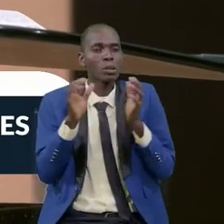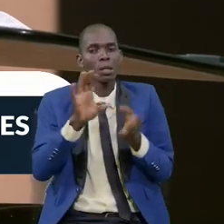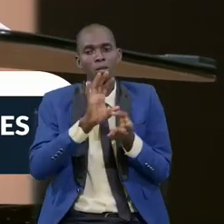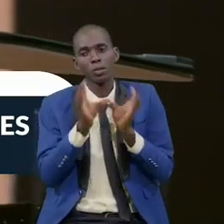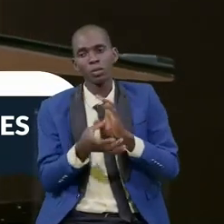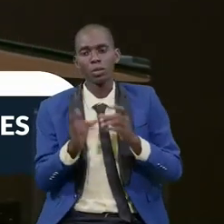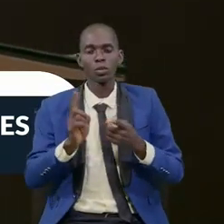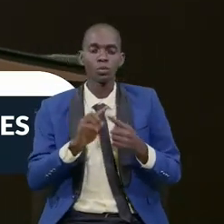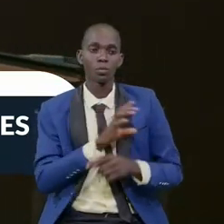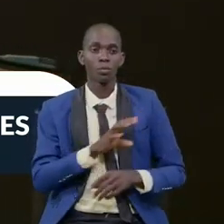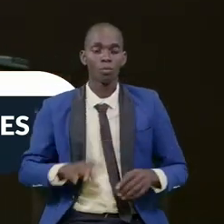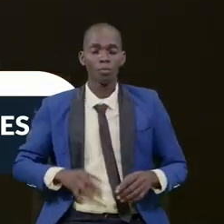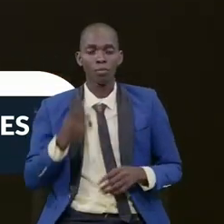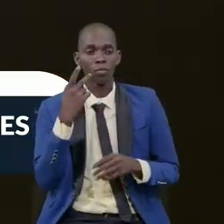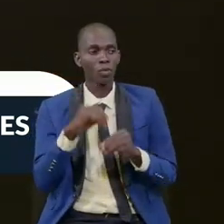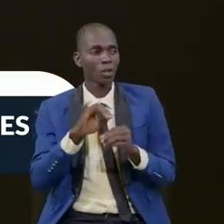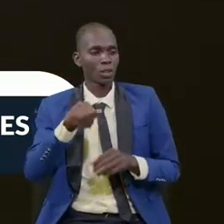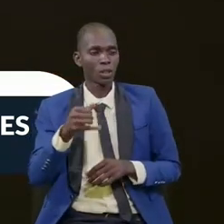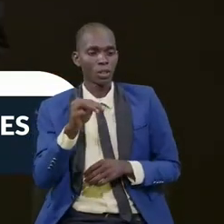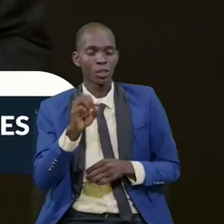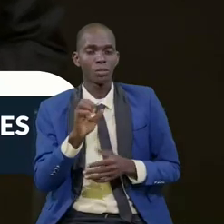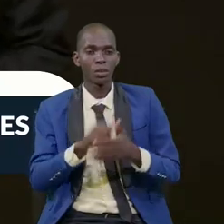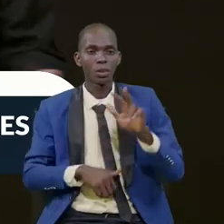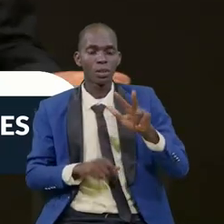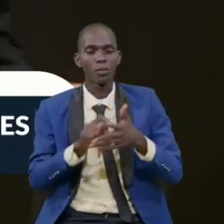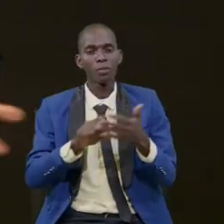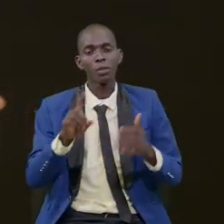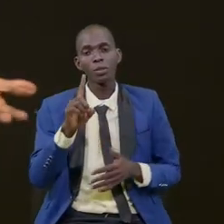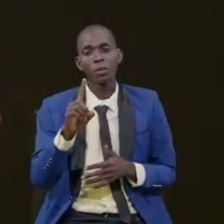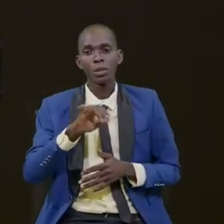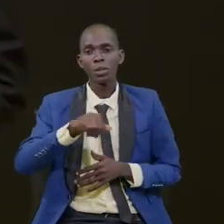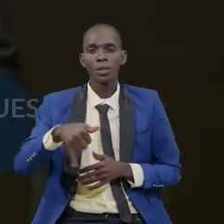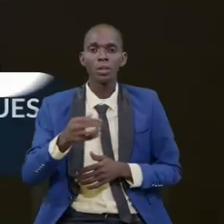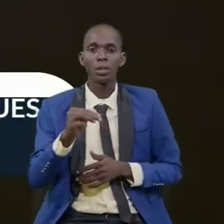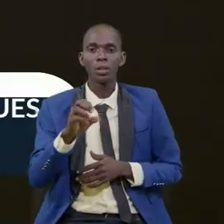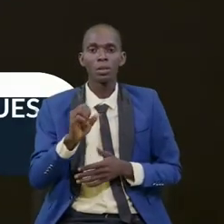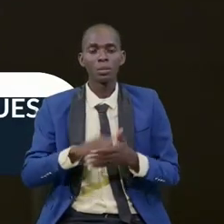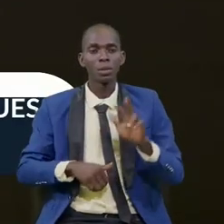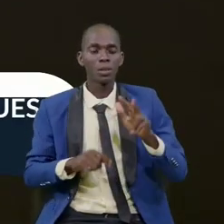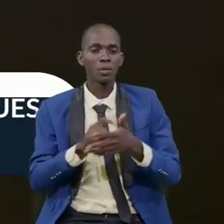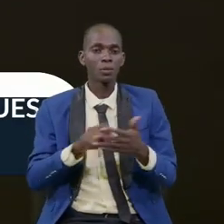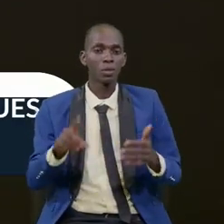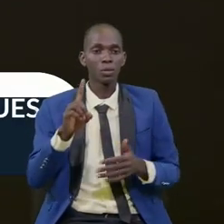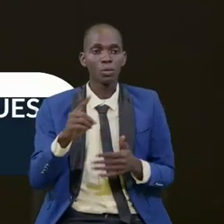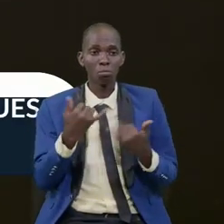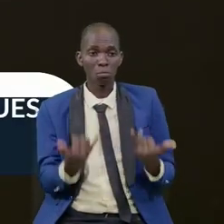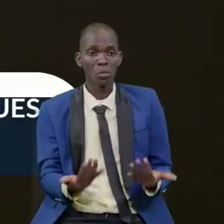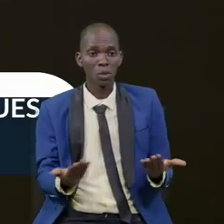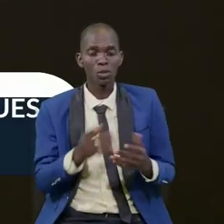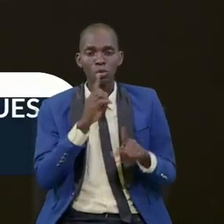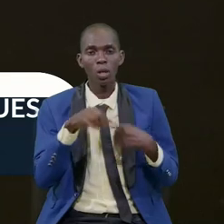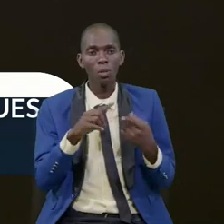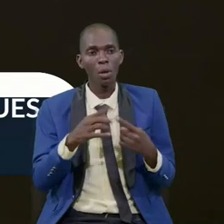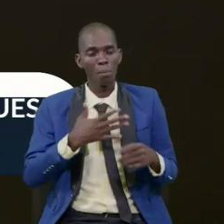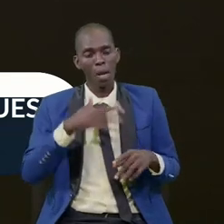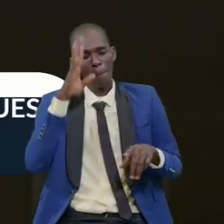conversion à Christ. Nous allons voir encore Jacques, chapitre 3, verset 1, qui dit, « Mes frères, ils s'adressaient